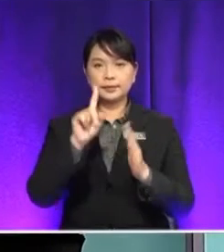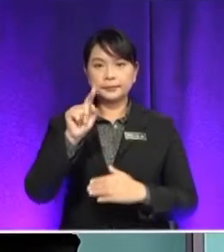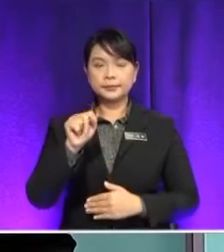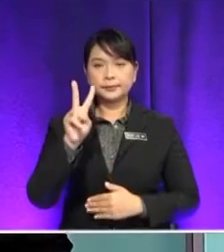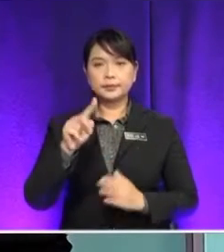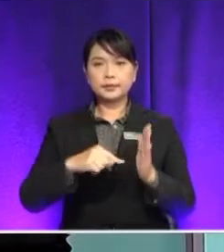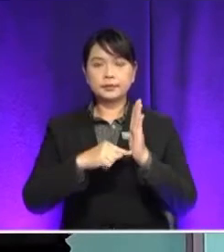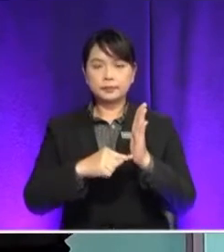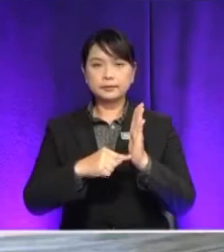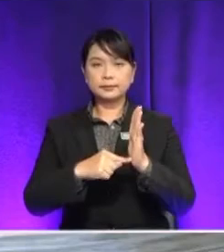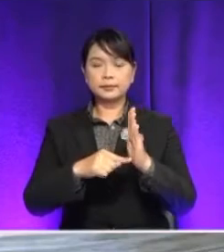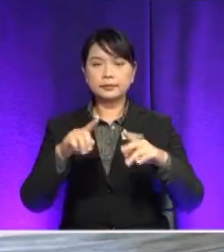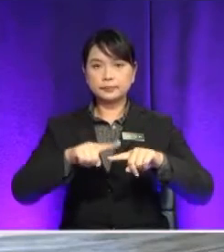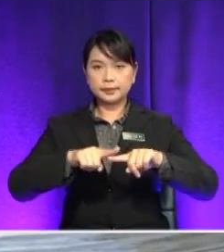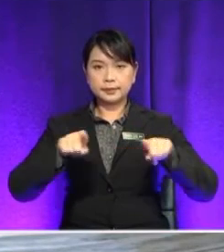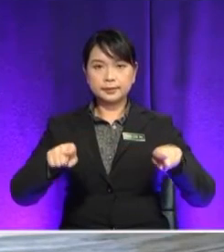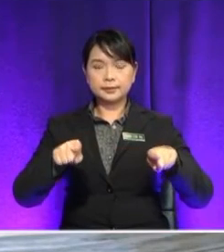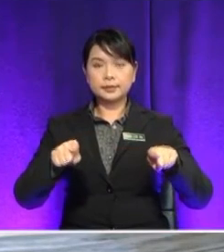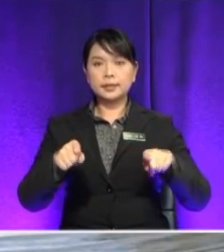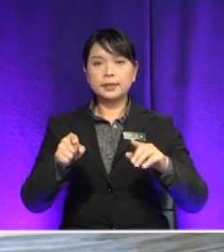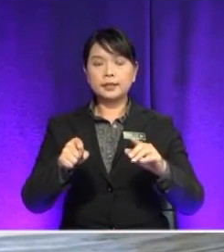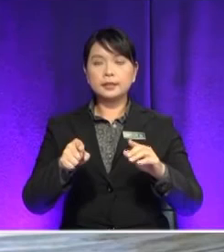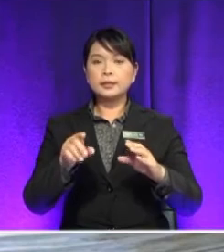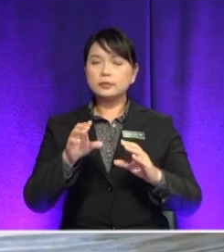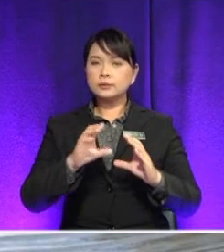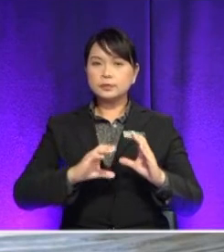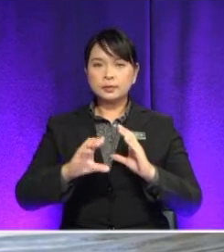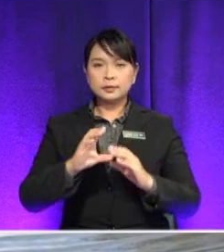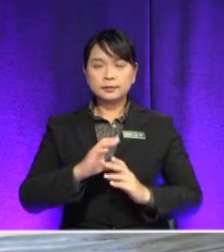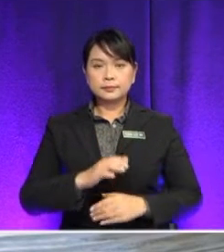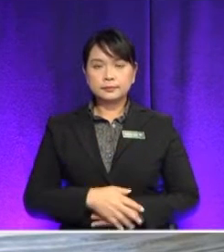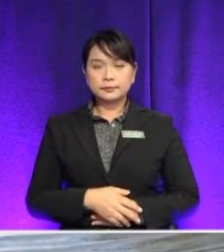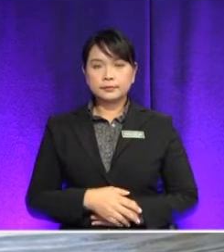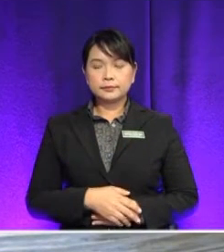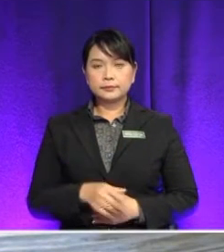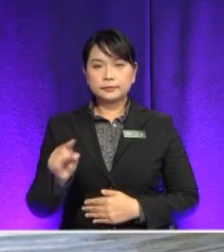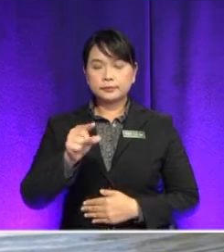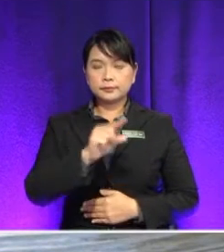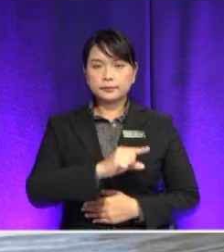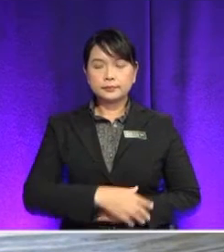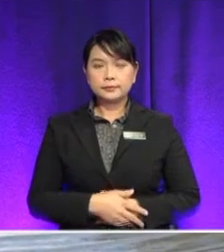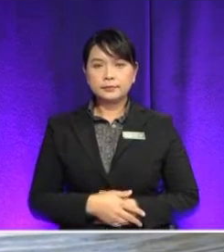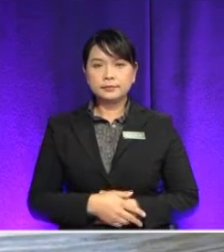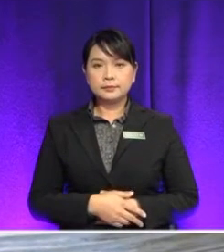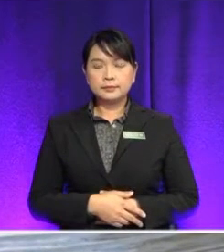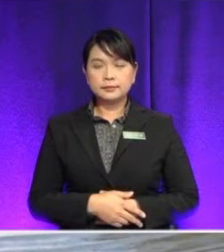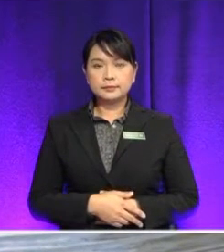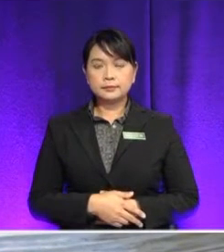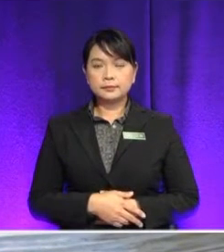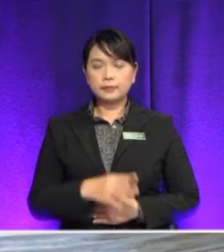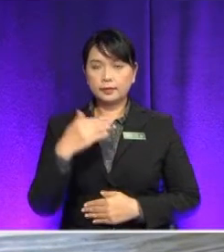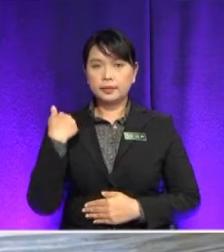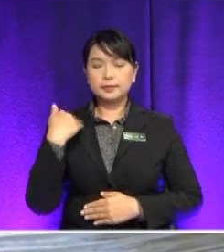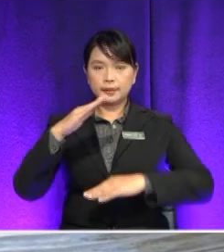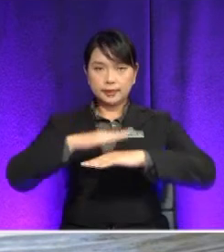gue menunjukkan perbedaan corak gelombang yang dihasilkan apabila tali Gita bahagia atas dan juga bagian bawah